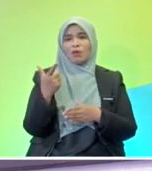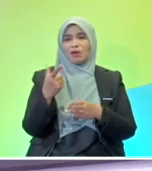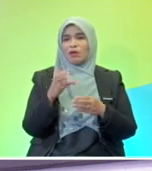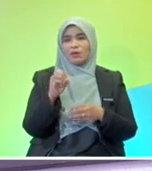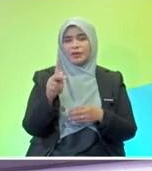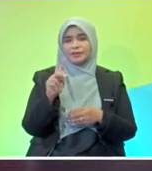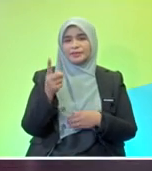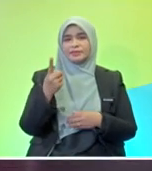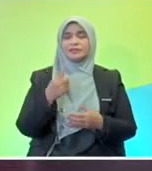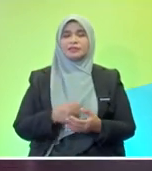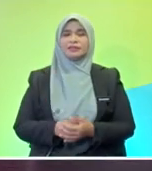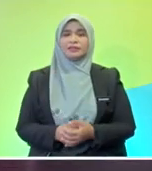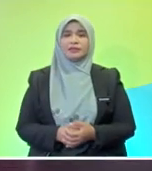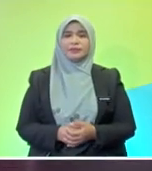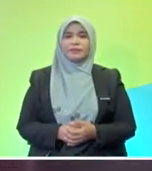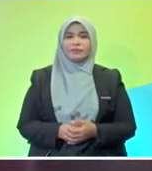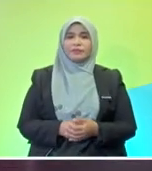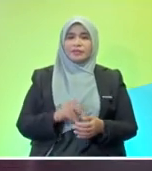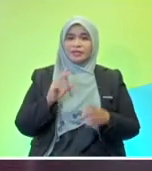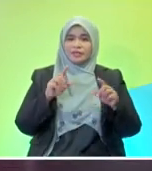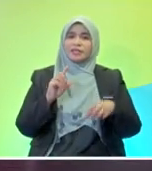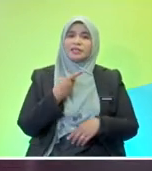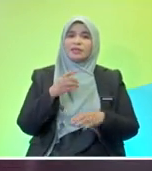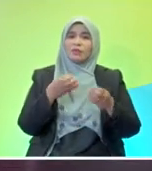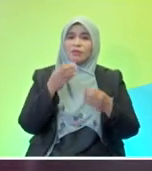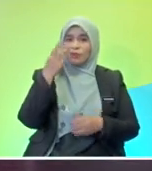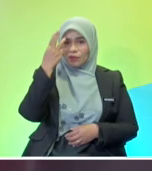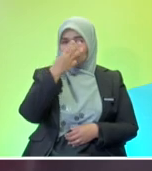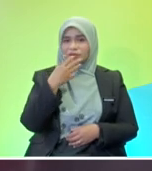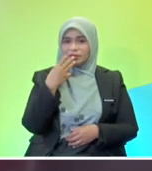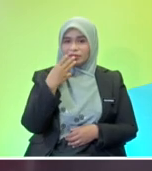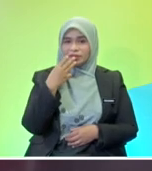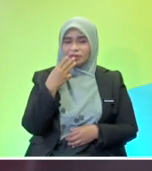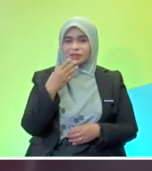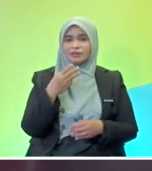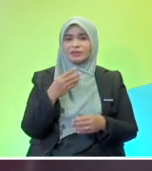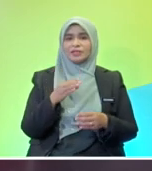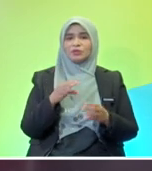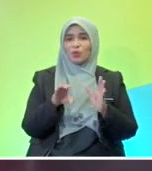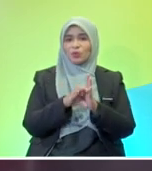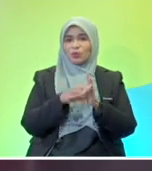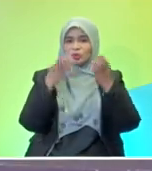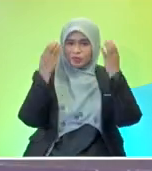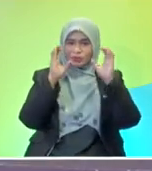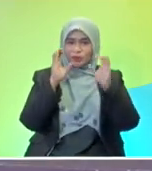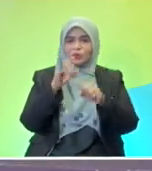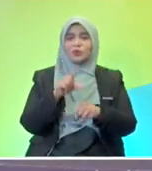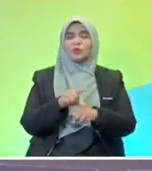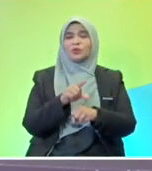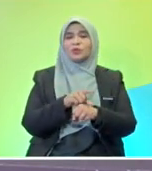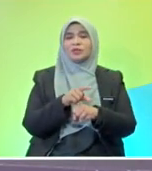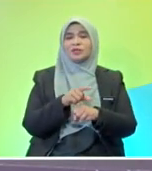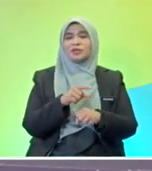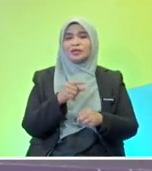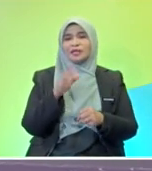kita mulakan. Okey, kita buat wajah dulu. Kalau macam cikgu, cikgu nak gunakan bahagian belakang. Syafiqah nak guna yang sinilah